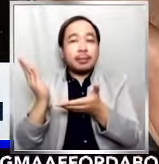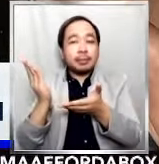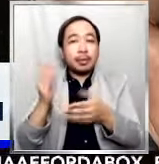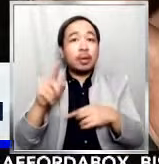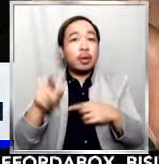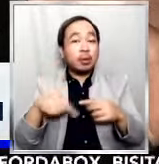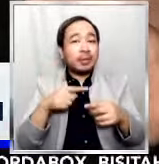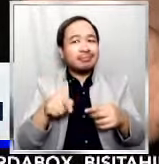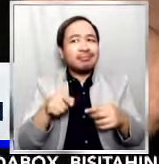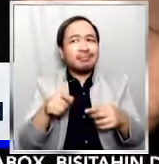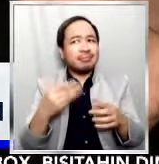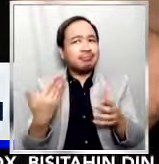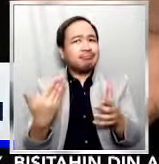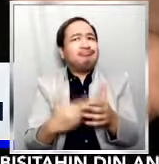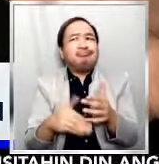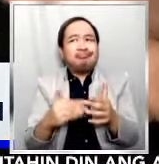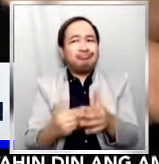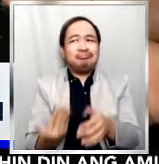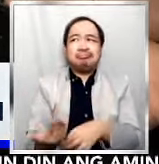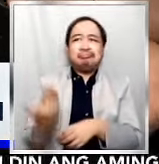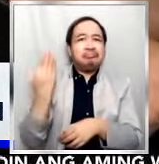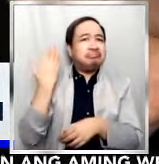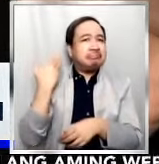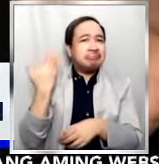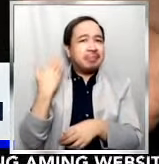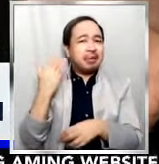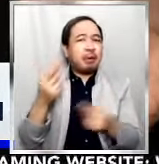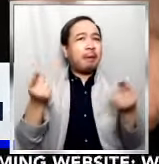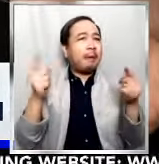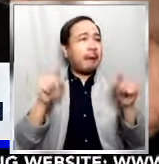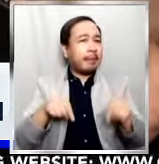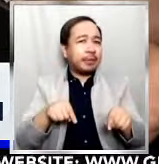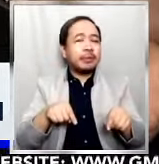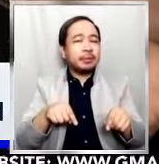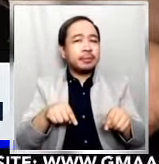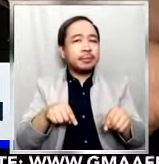na. Since nung nangyari yon,